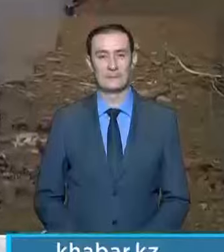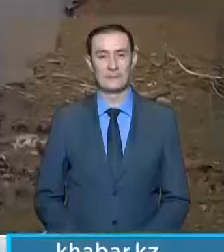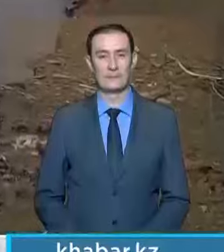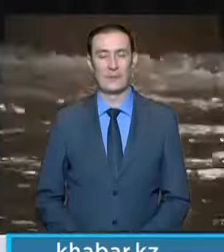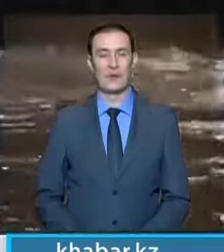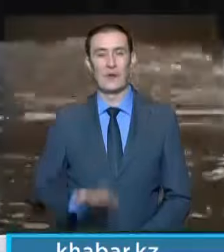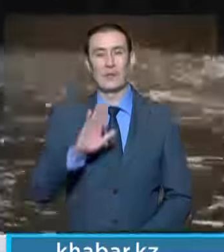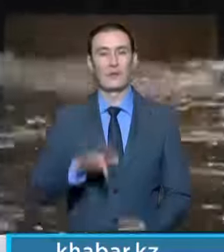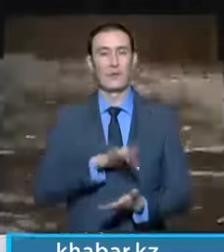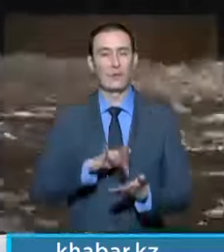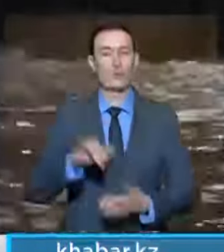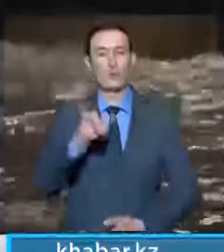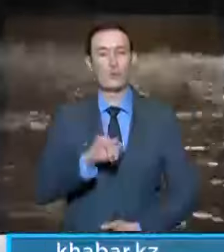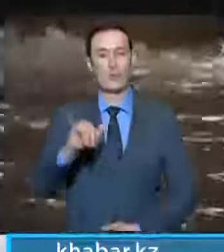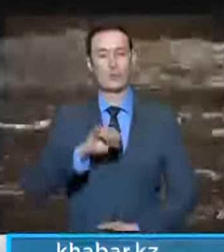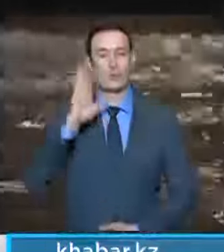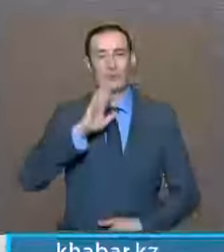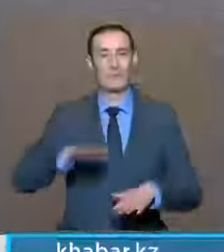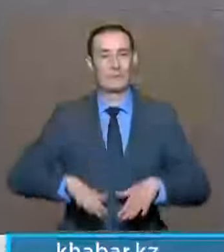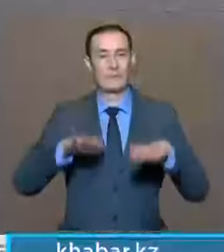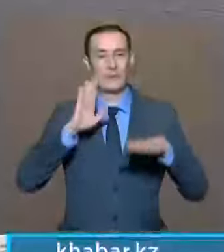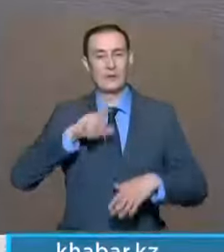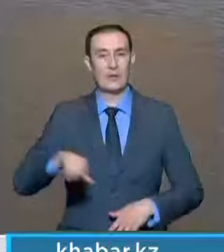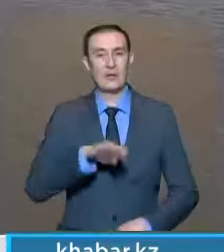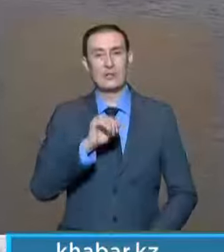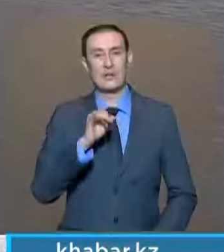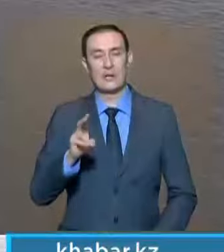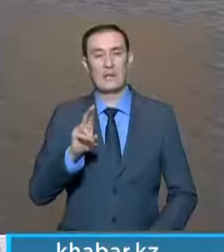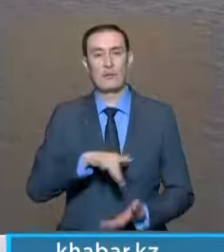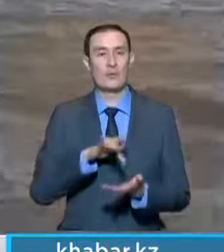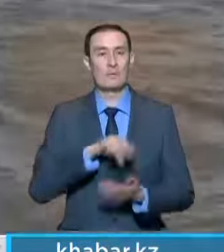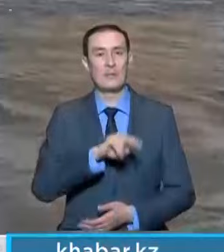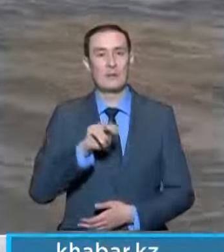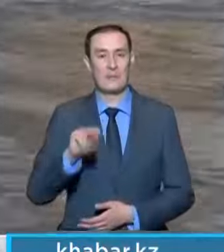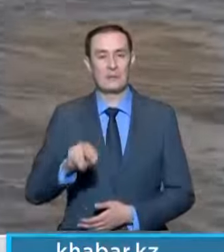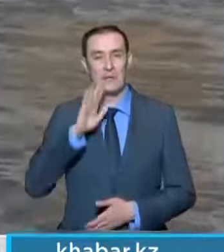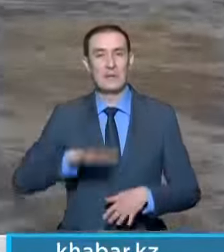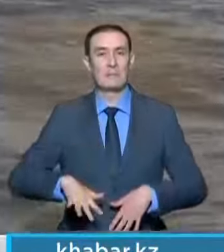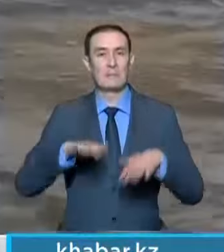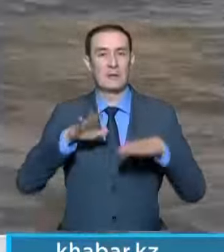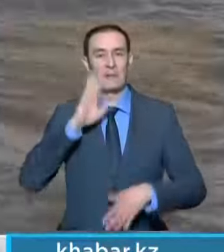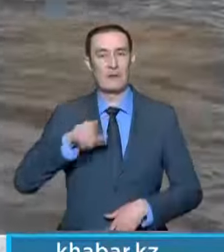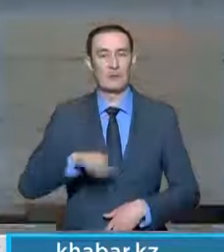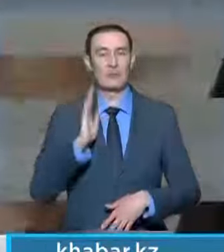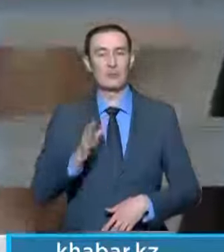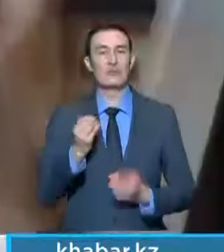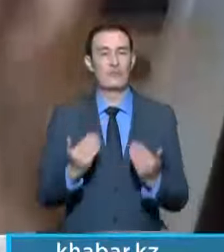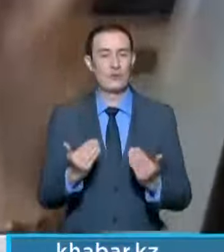Борьба продолжается. В Уральске поднимается уровень воды в реке Жаик, а в Петропавловске пик паводка ожидается уже сегодня.